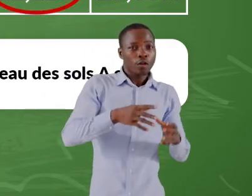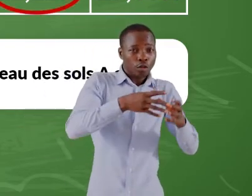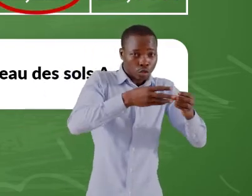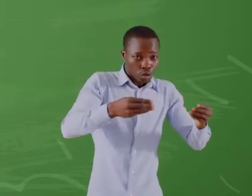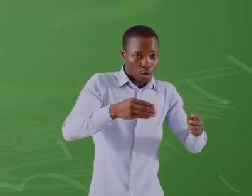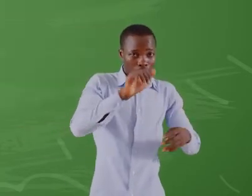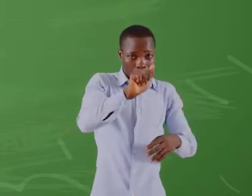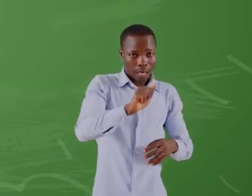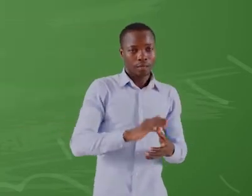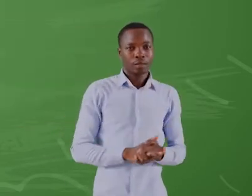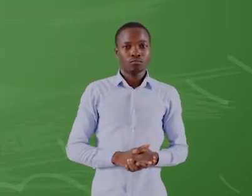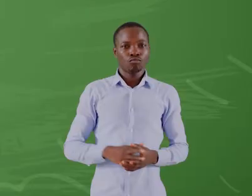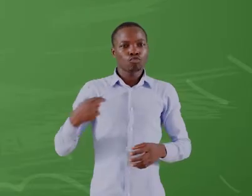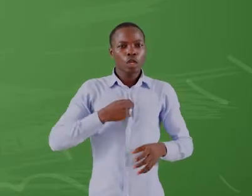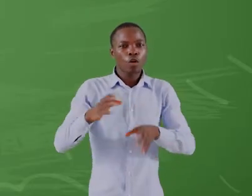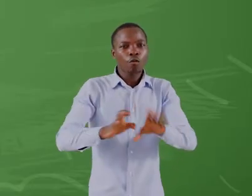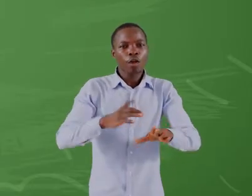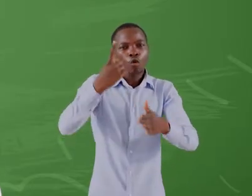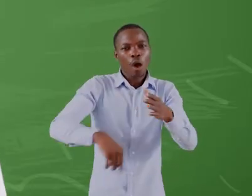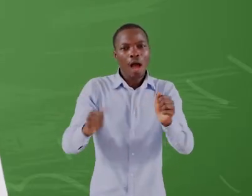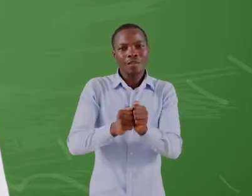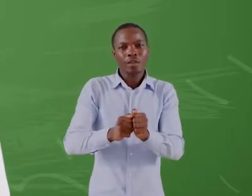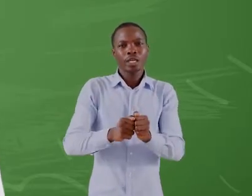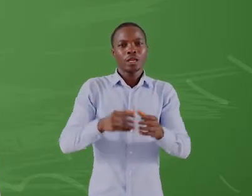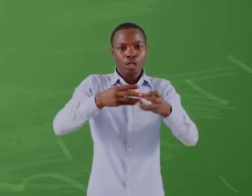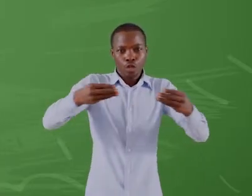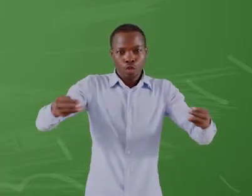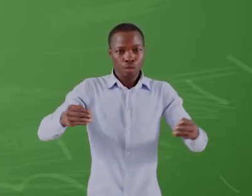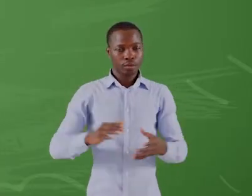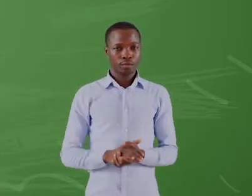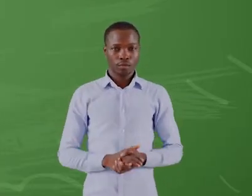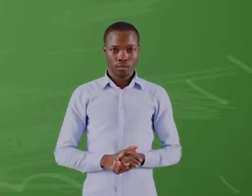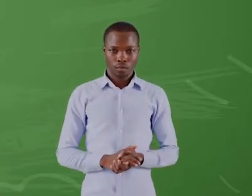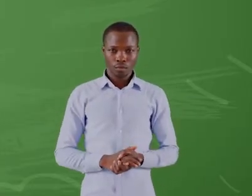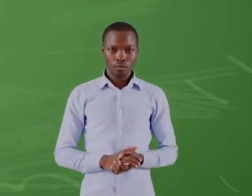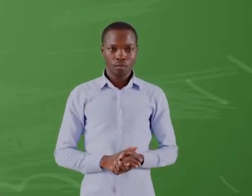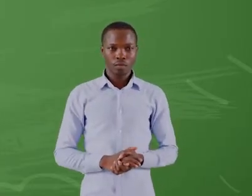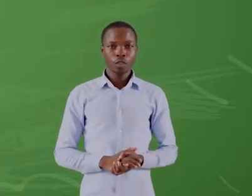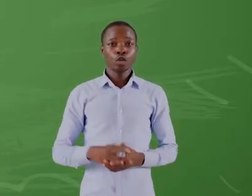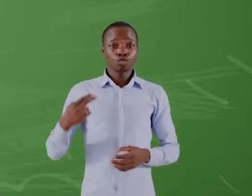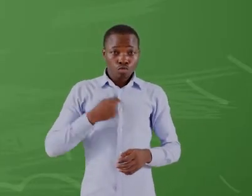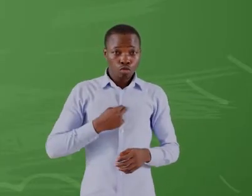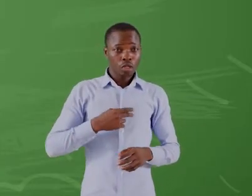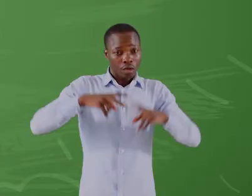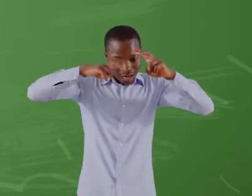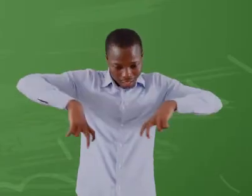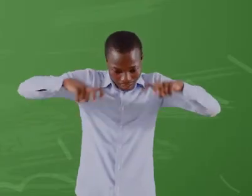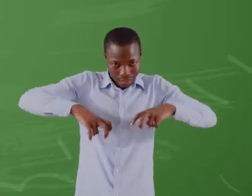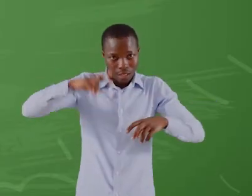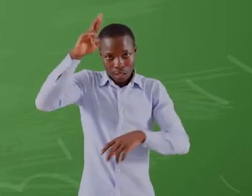22,22%. Qu'allons-nous faire de ces résultats recueillis? Nous allons les